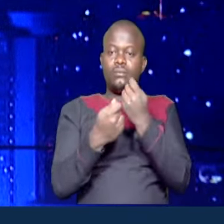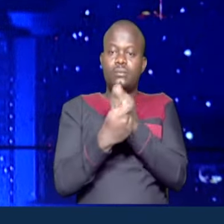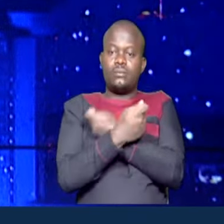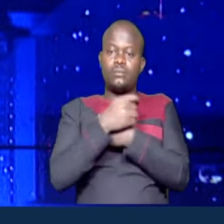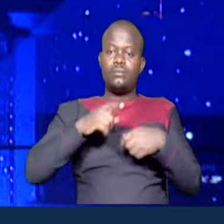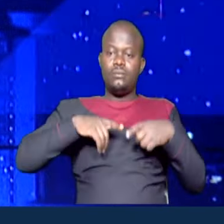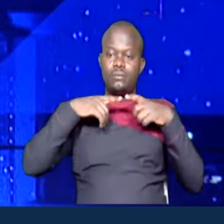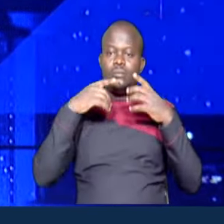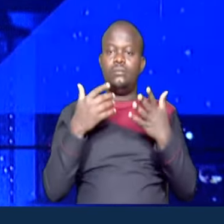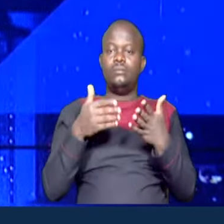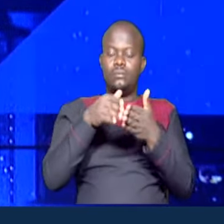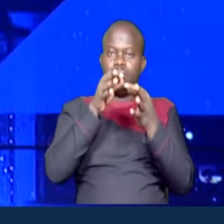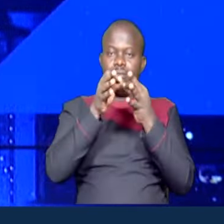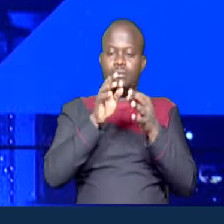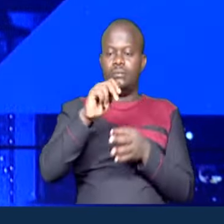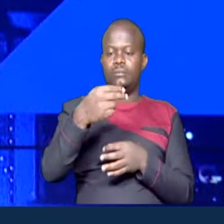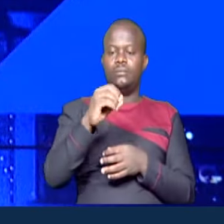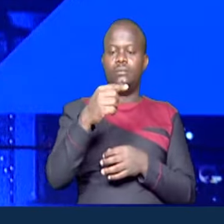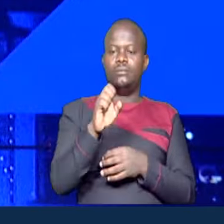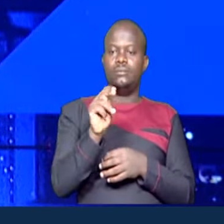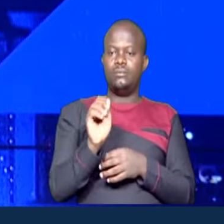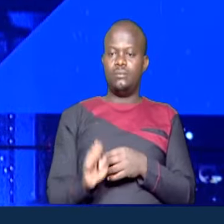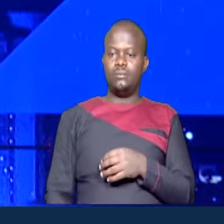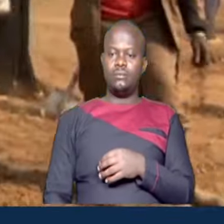imibereho n'inkuru yateguwe na Theogene twibanire